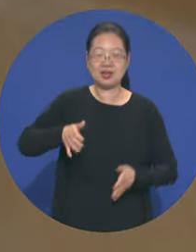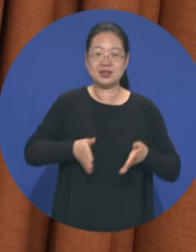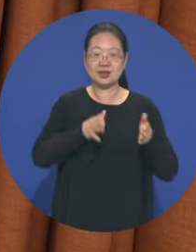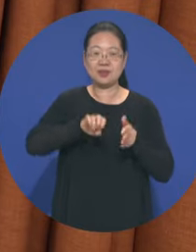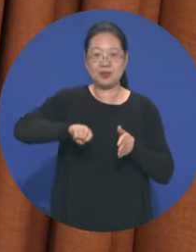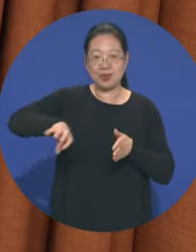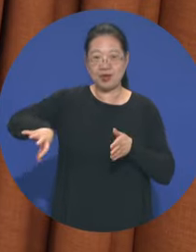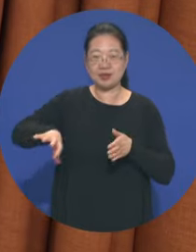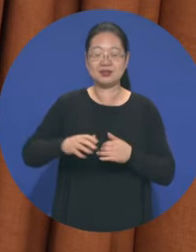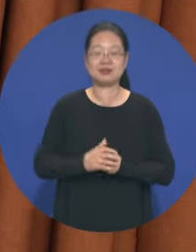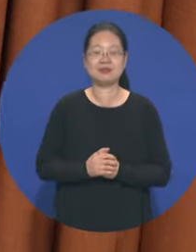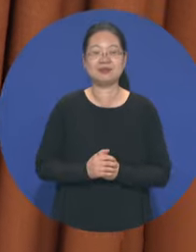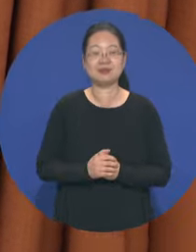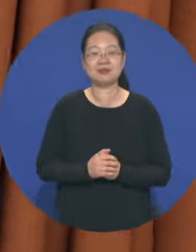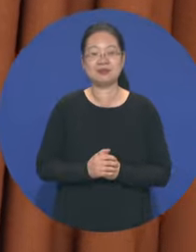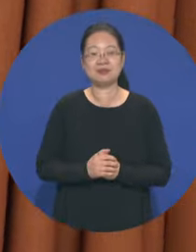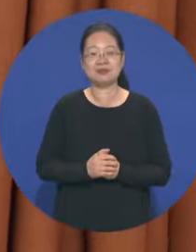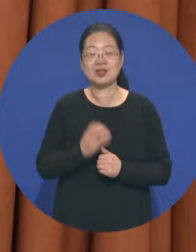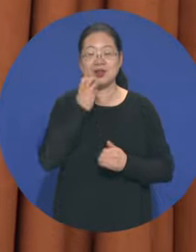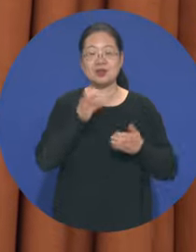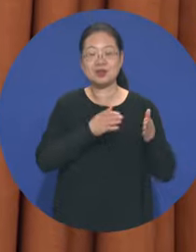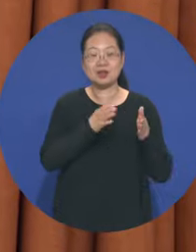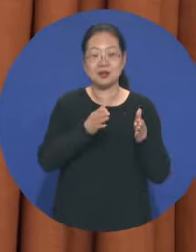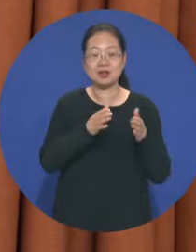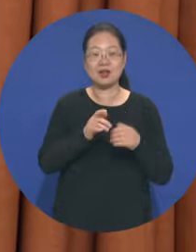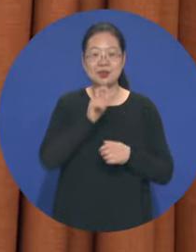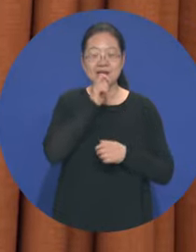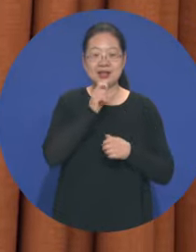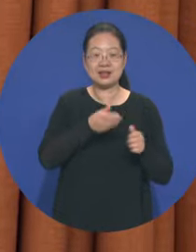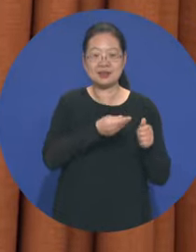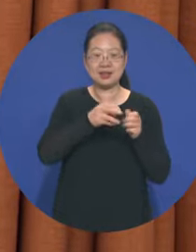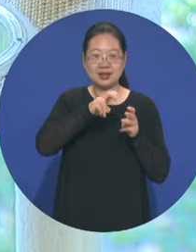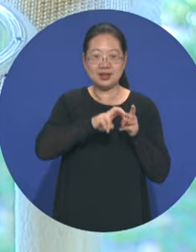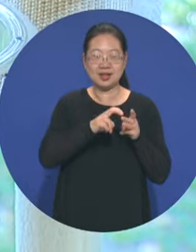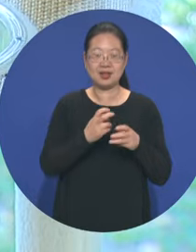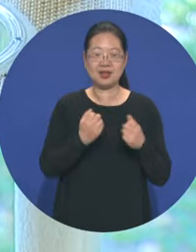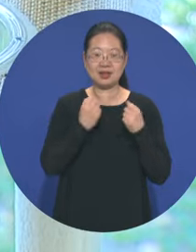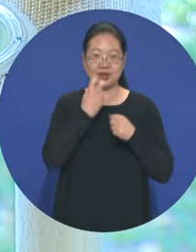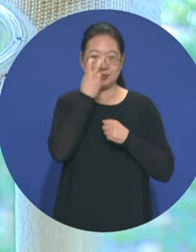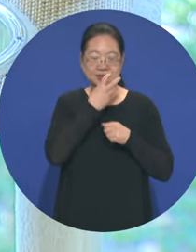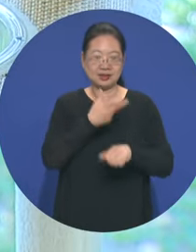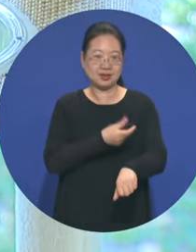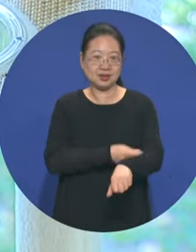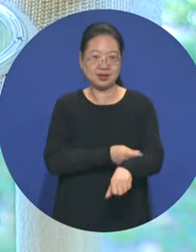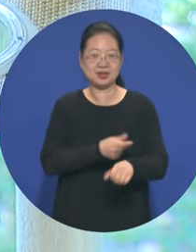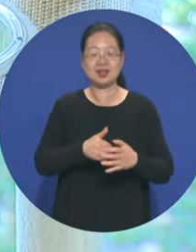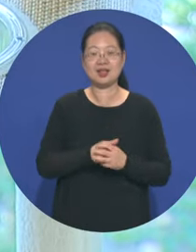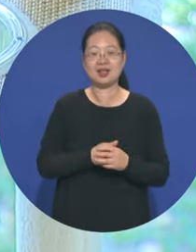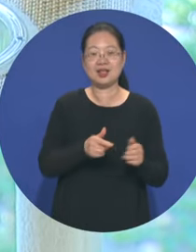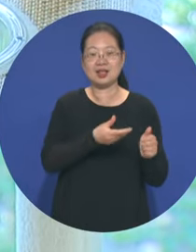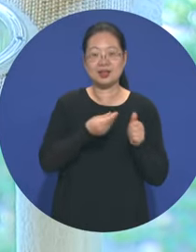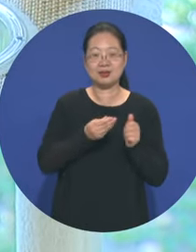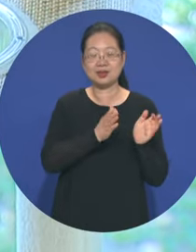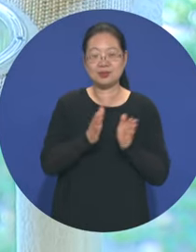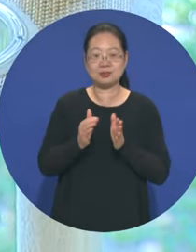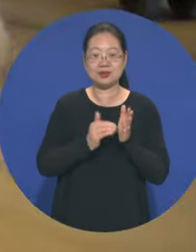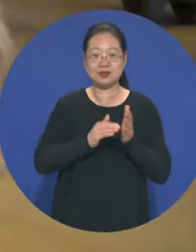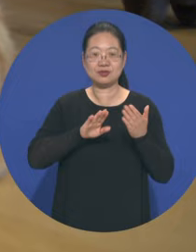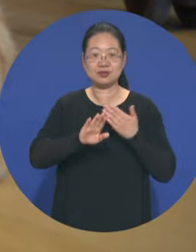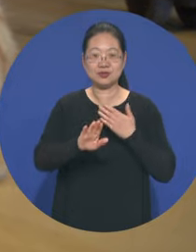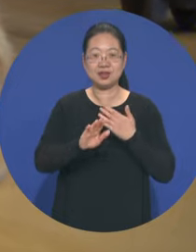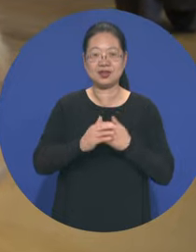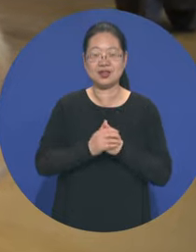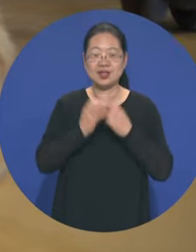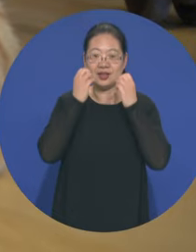가방 길거리에 버려진 모였습니다 경도 고양 센터에서 건강검 지 입양